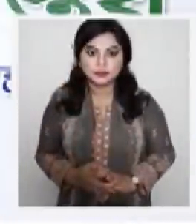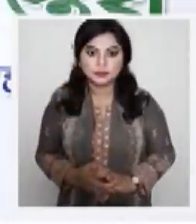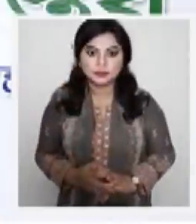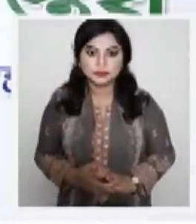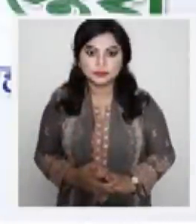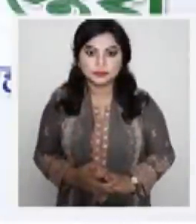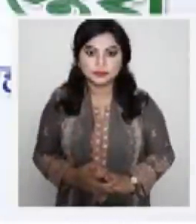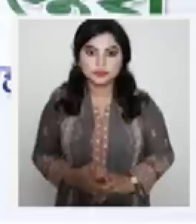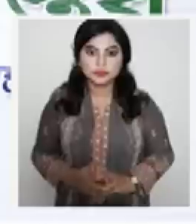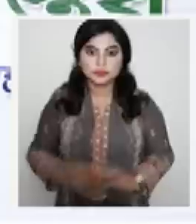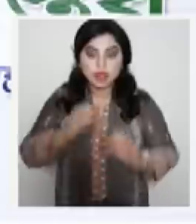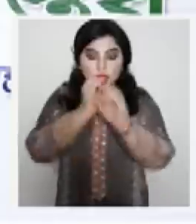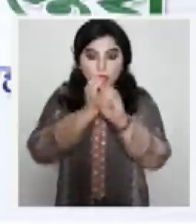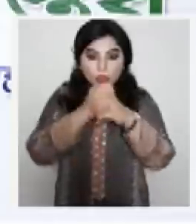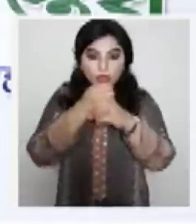18,403টি